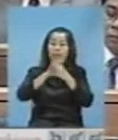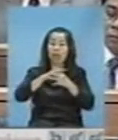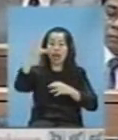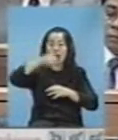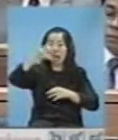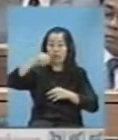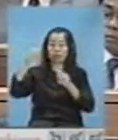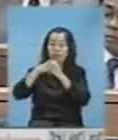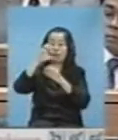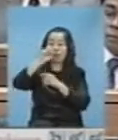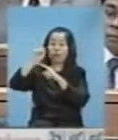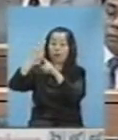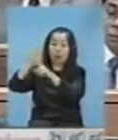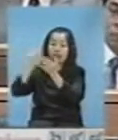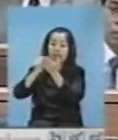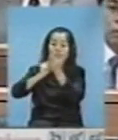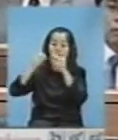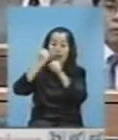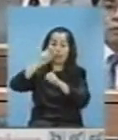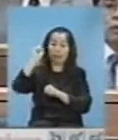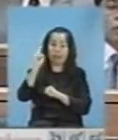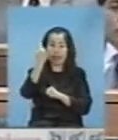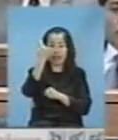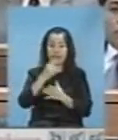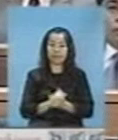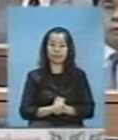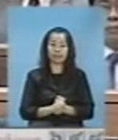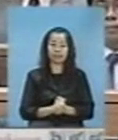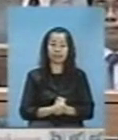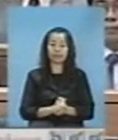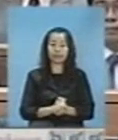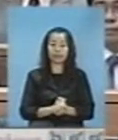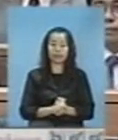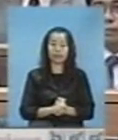เขียนรัฐธรรมนูญขึ้นมาใหม่